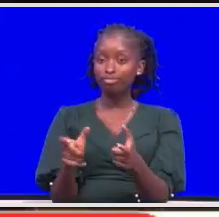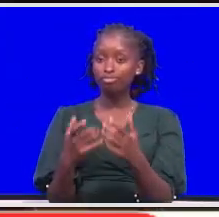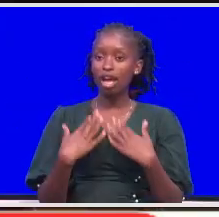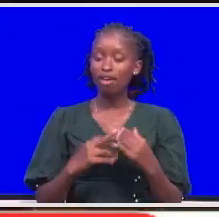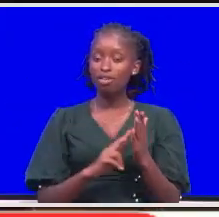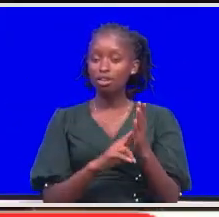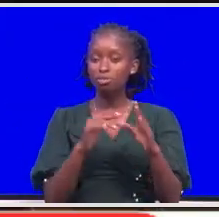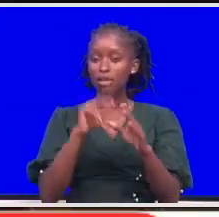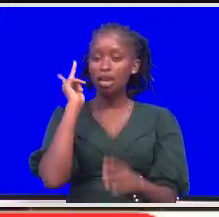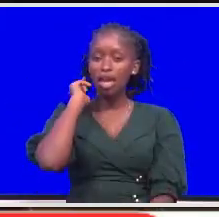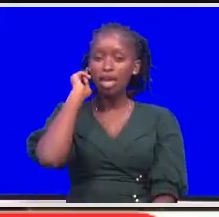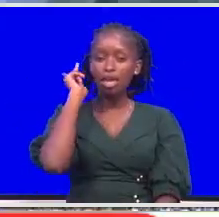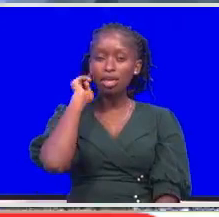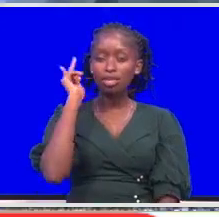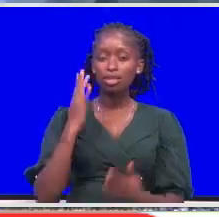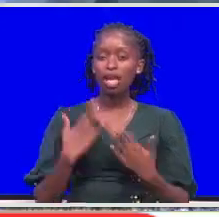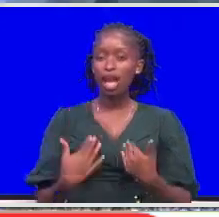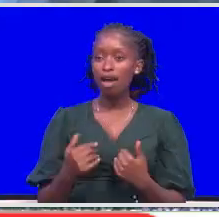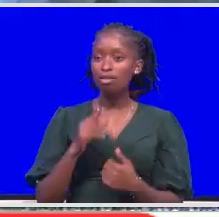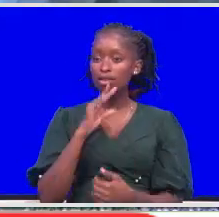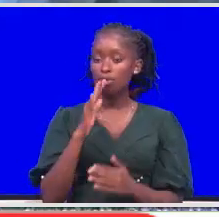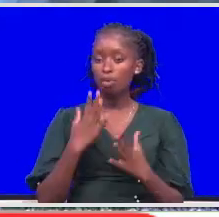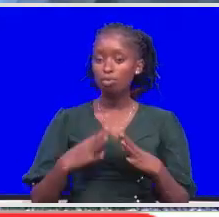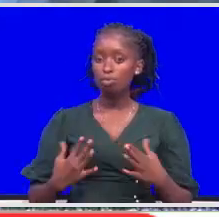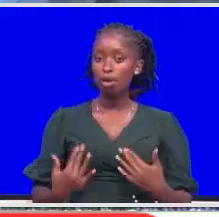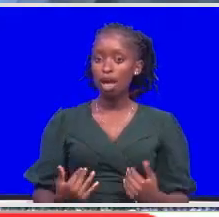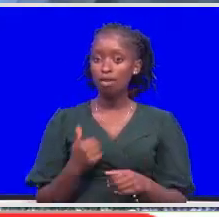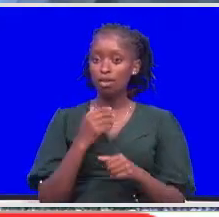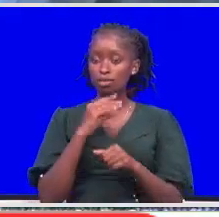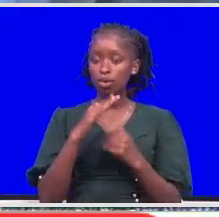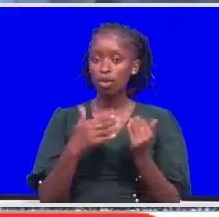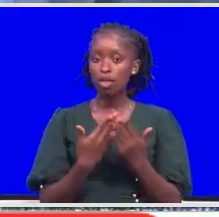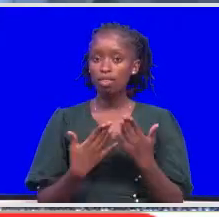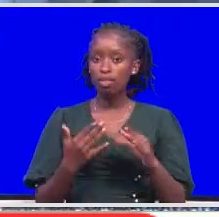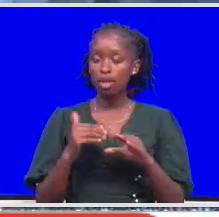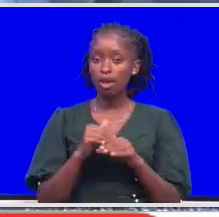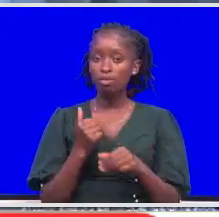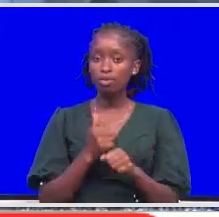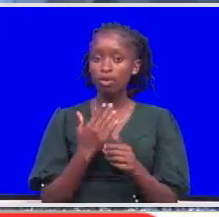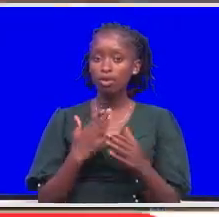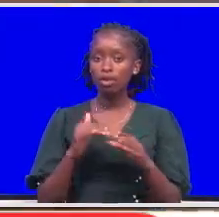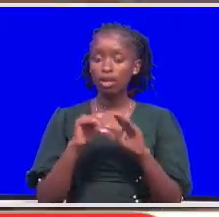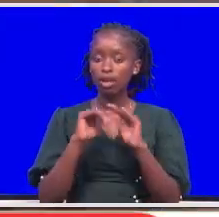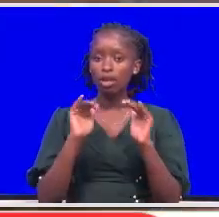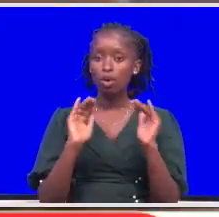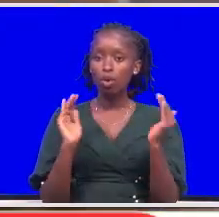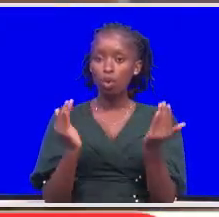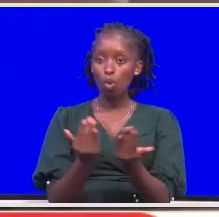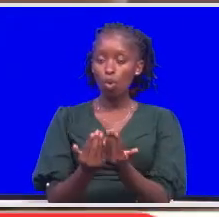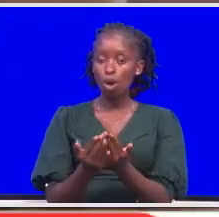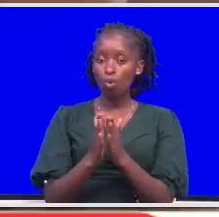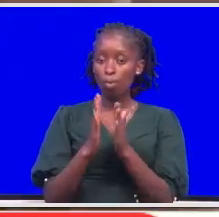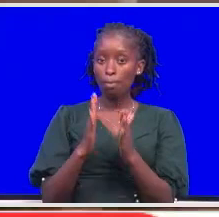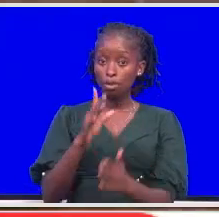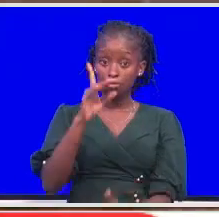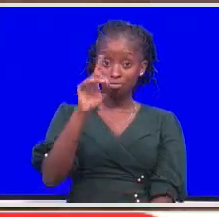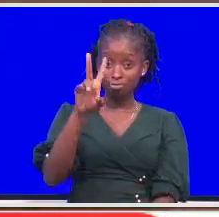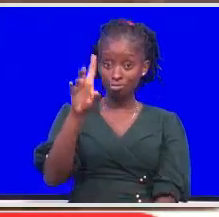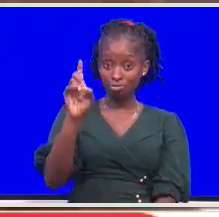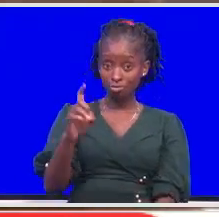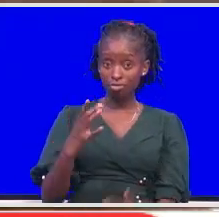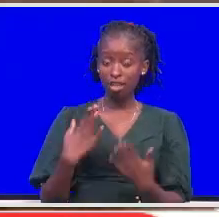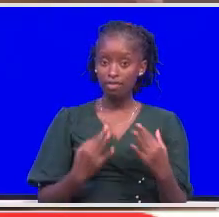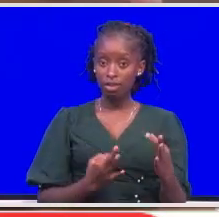huku wanenaji wakiongozwa na mkurugenzi mtendaji wa baraza la vyombo vya habari nchini Kenya David Omoyo akielezea jukumu